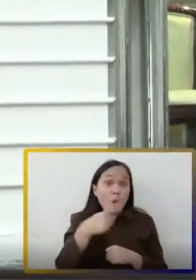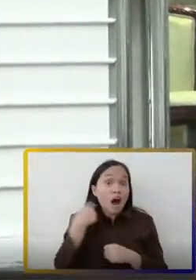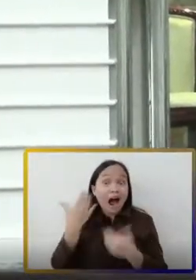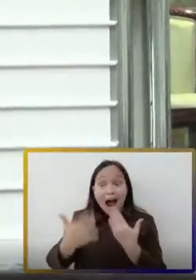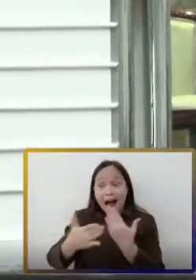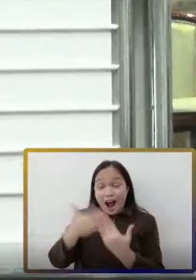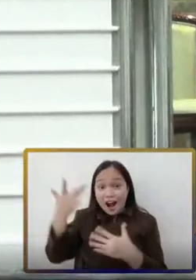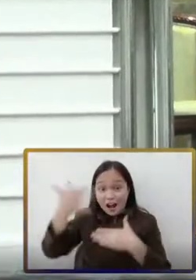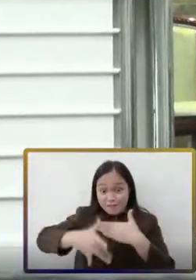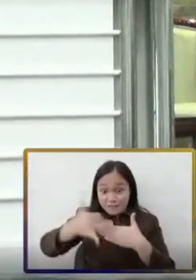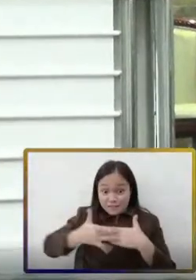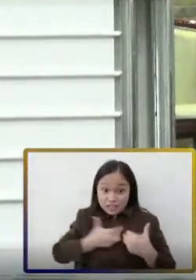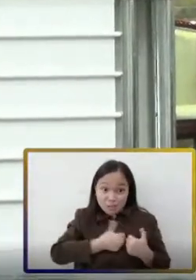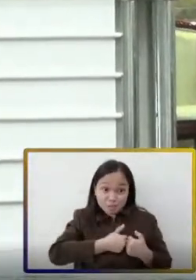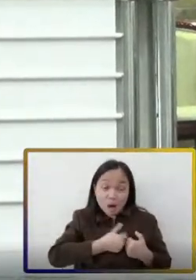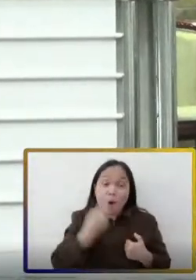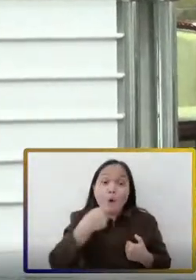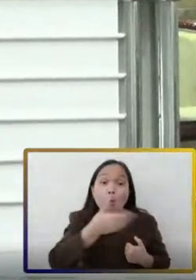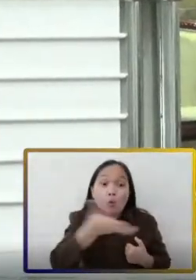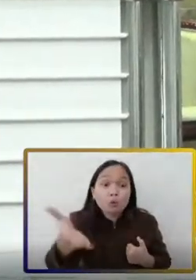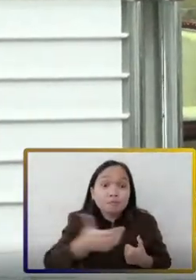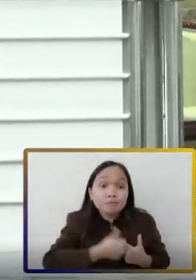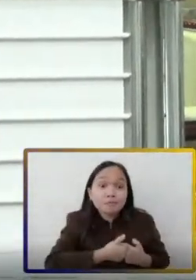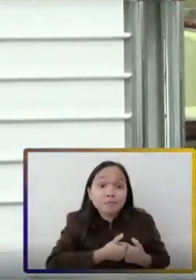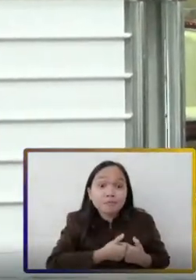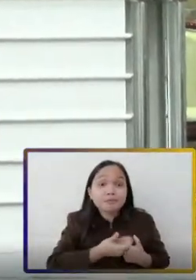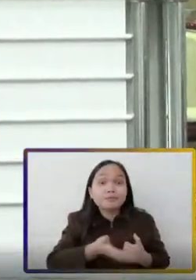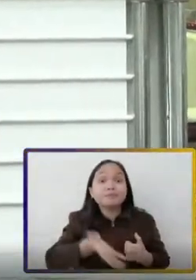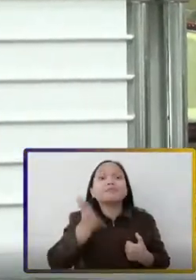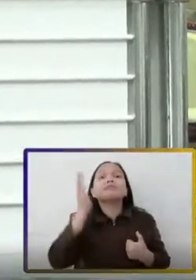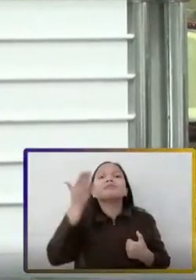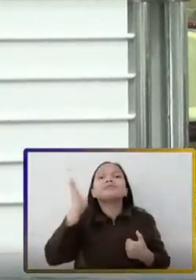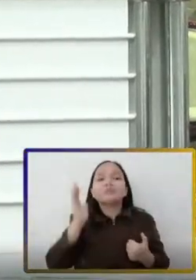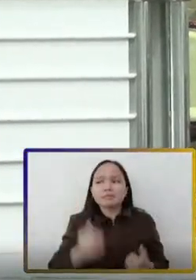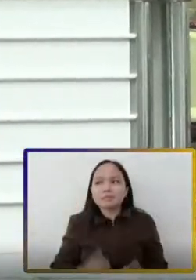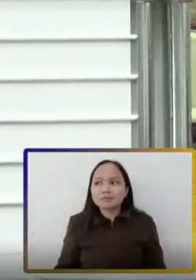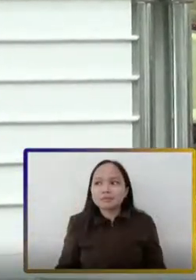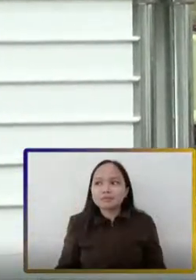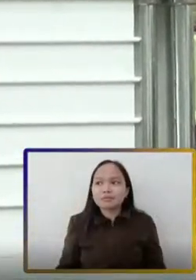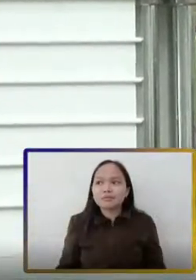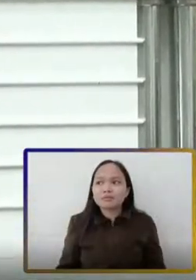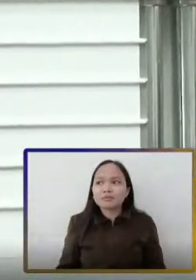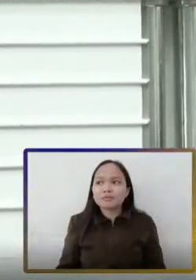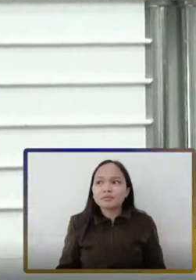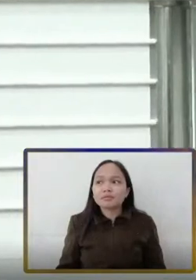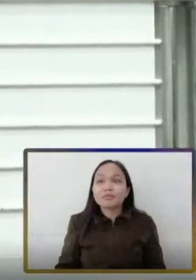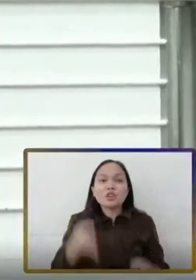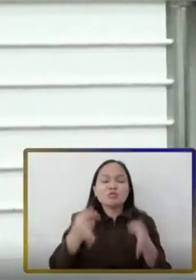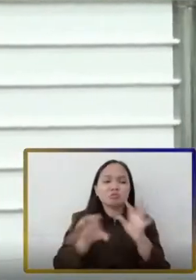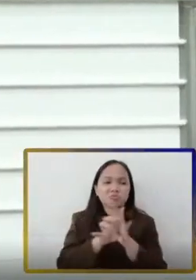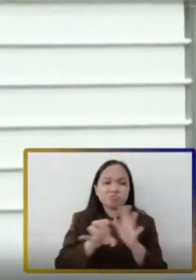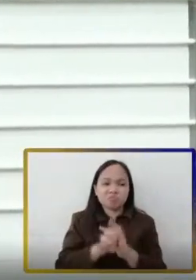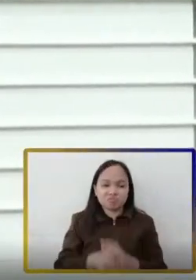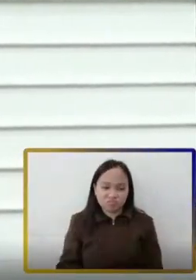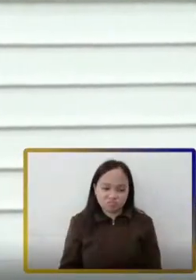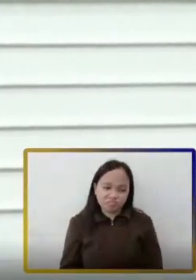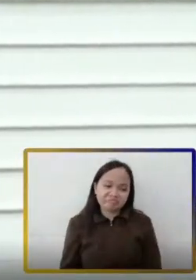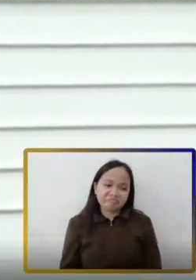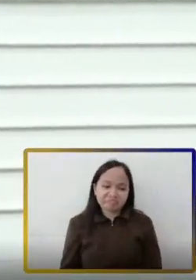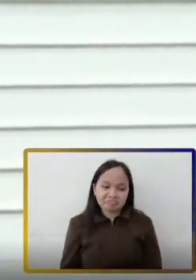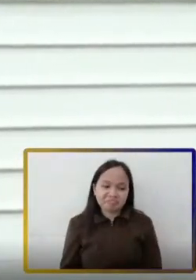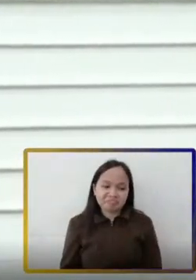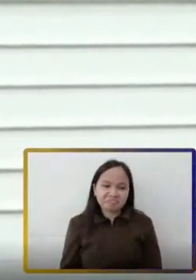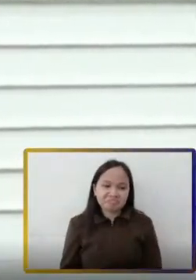at nagkakaroon ng boyfriend, tip ko to sa inyo. Kunyari, magsisimasimangot ang girlfriend